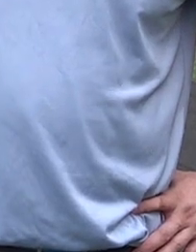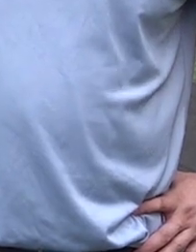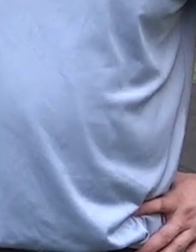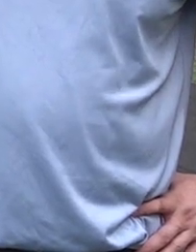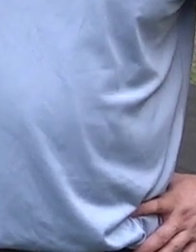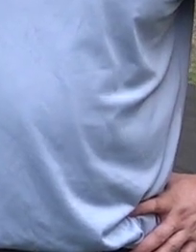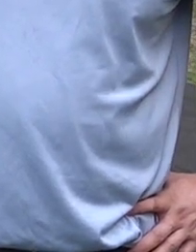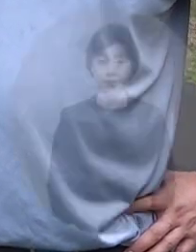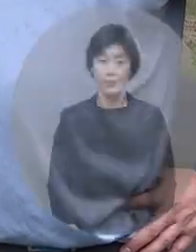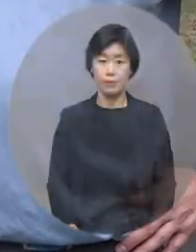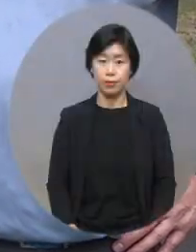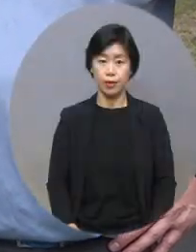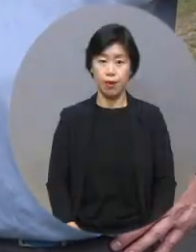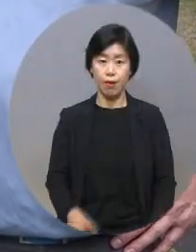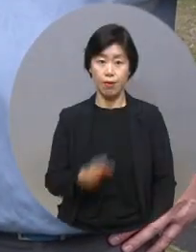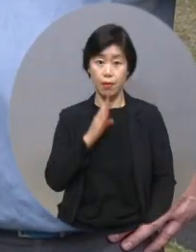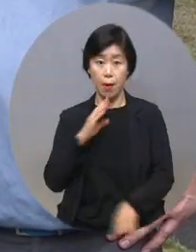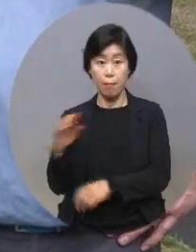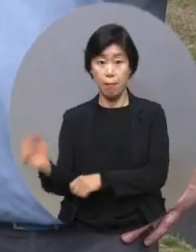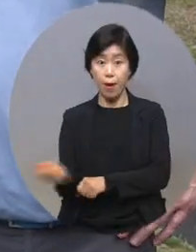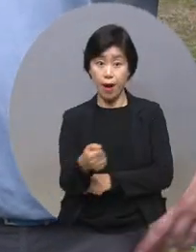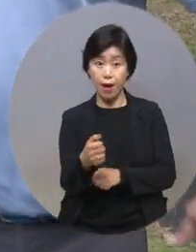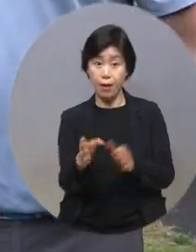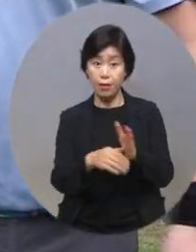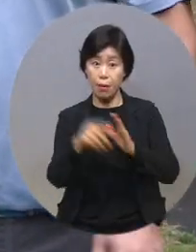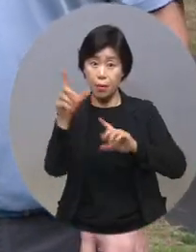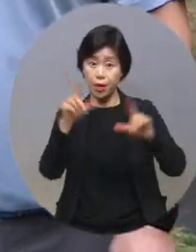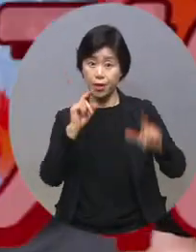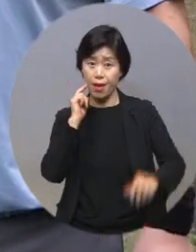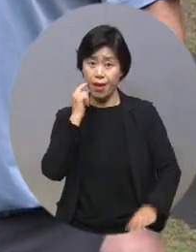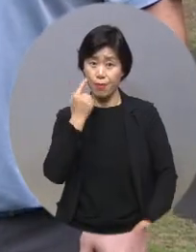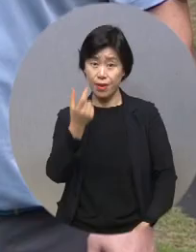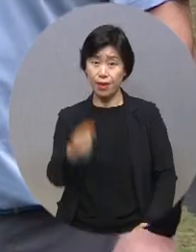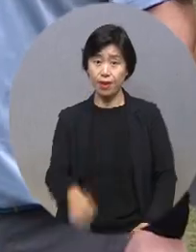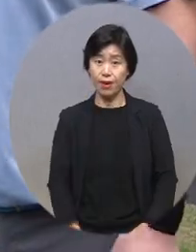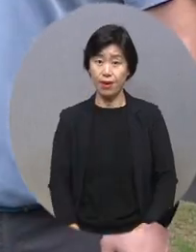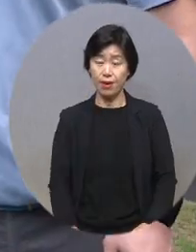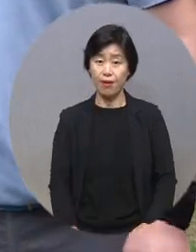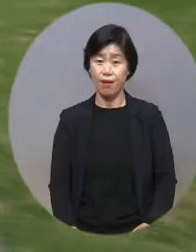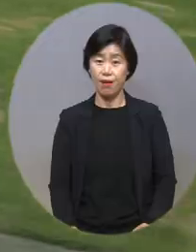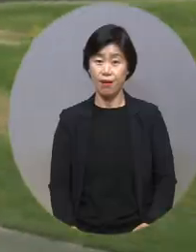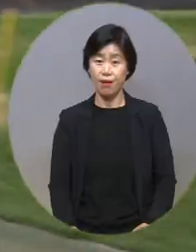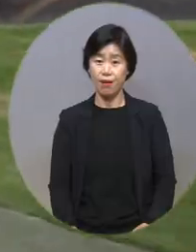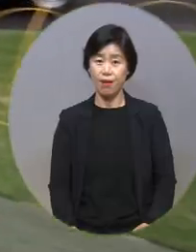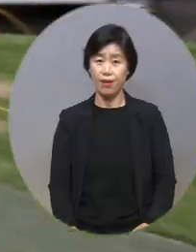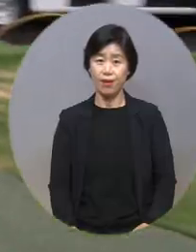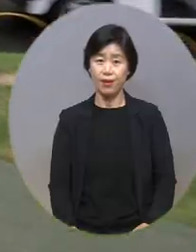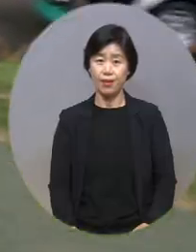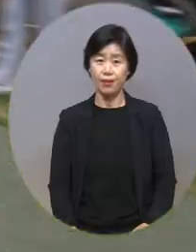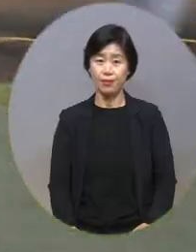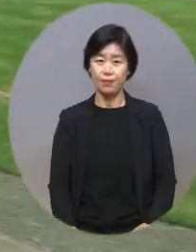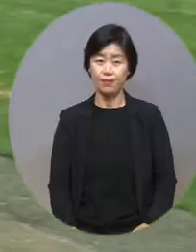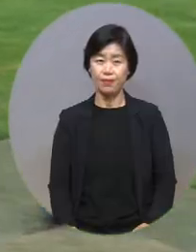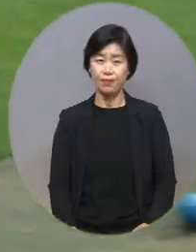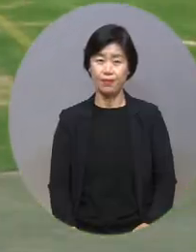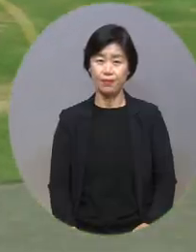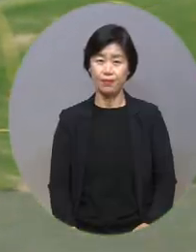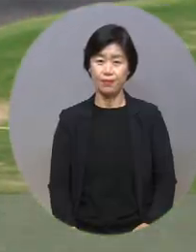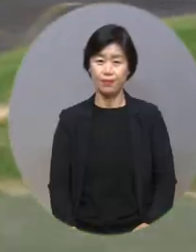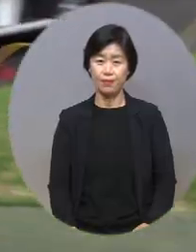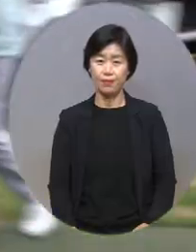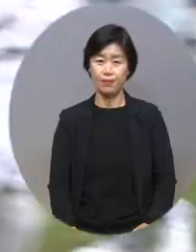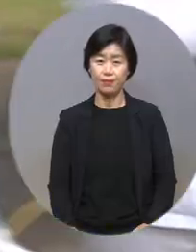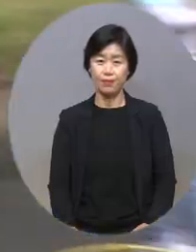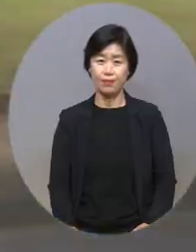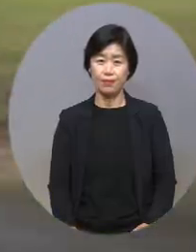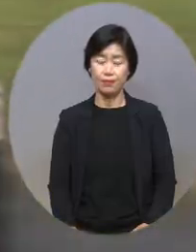잘 아... 너무 예쁘게 잘 치지. 이제 뭐 안 봐도 아니, 믿음이 가니까. 진짜 예쁘게 잘 치는데 마음이 별로 예쁘질 않아. 난 잘 쳐서